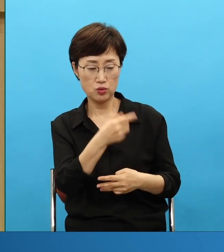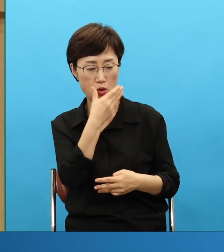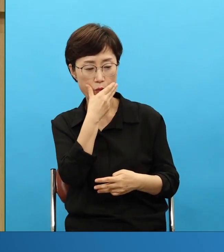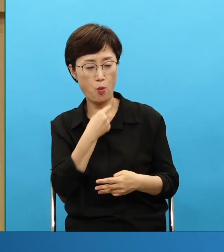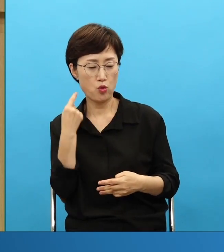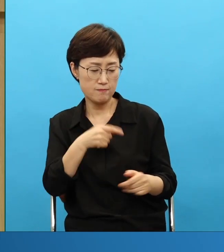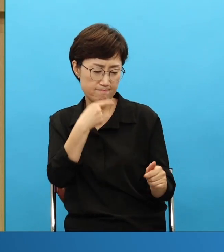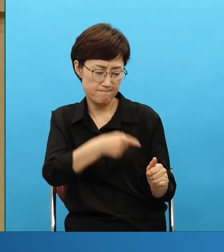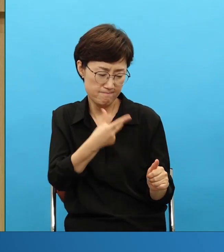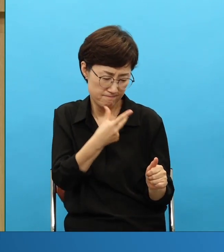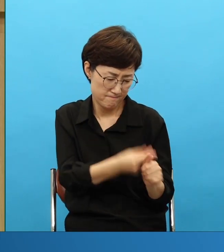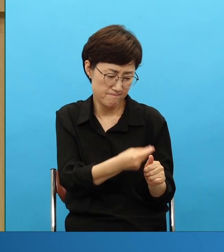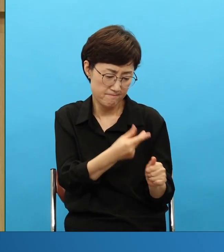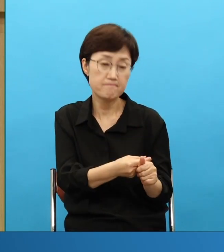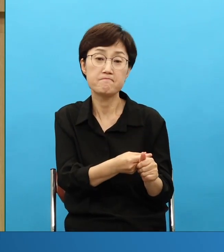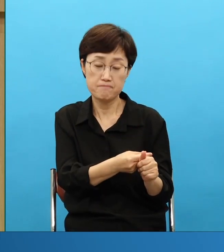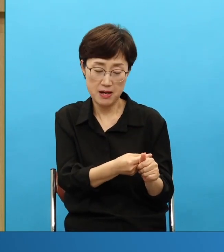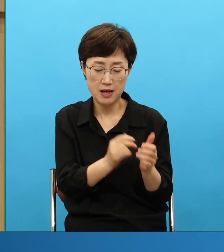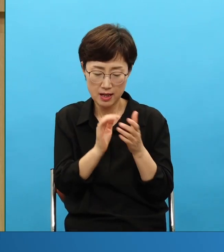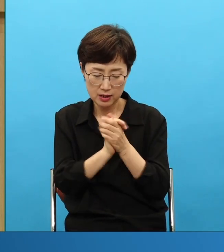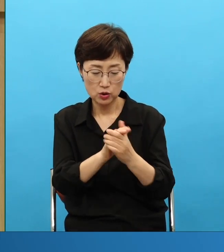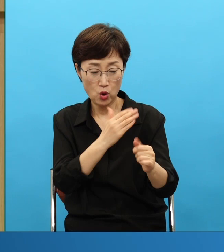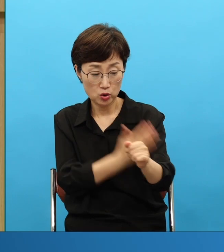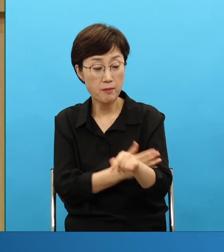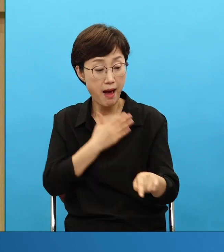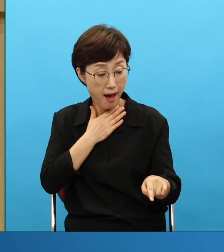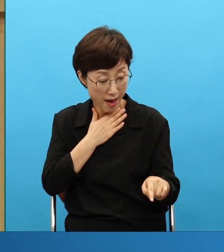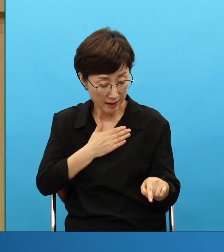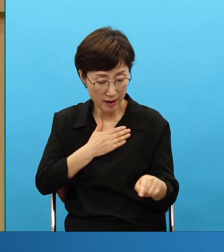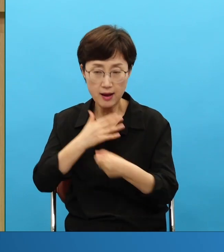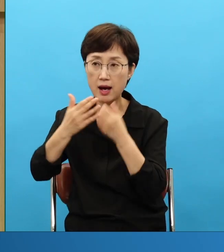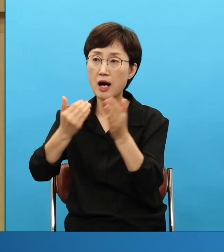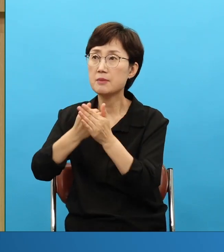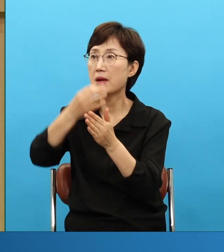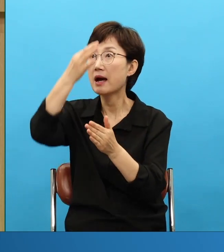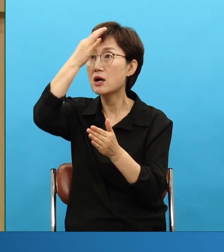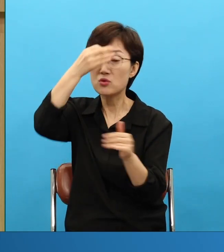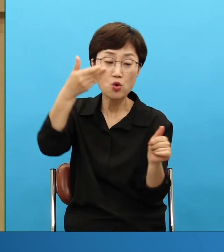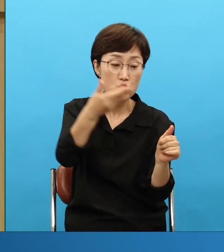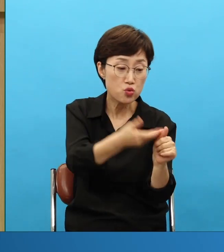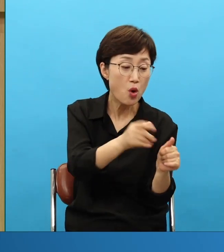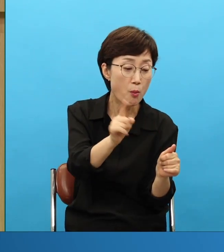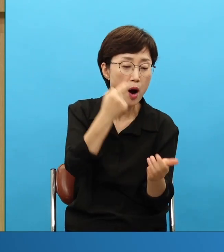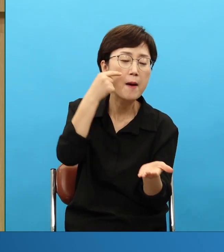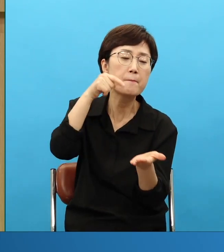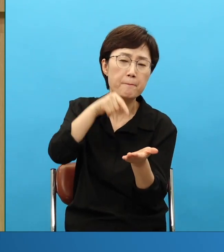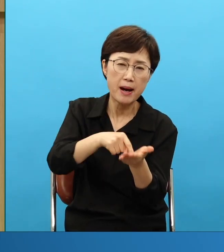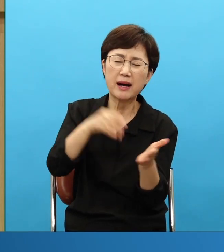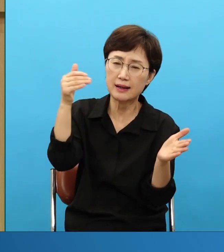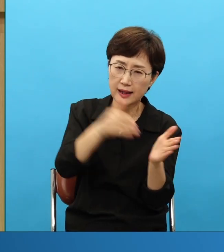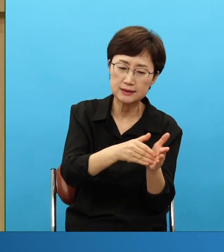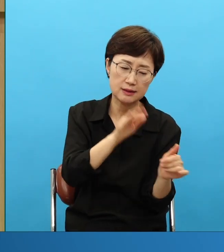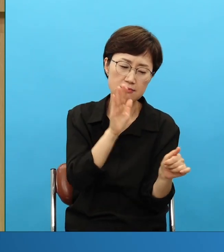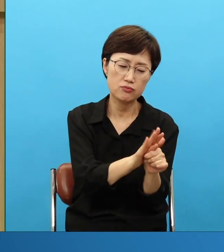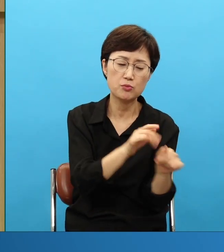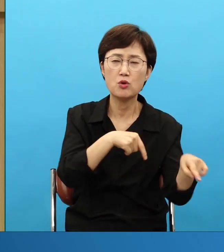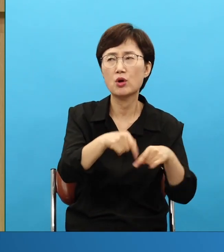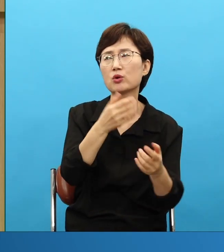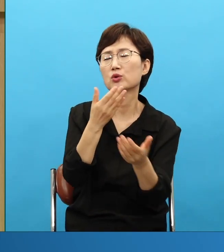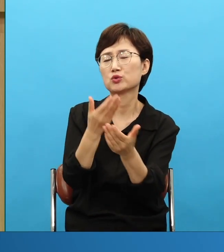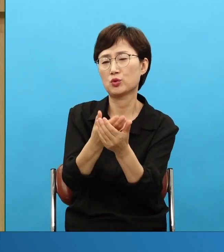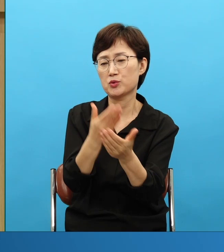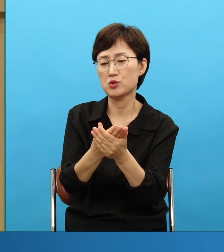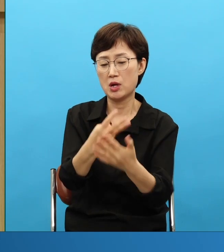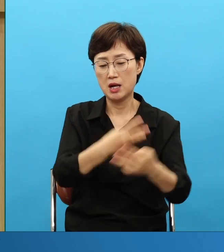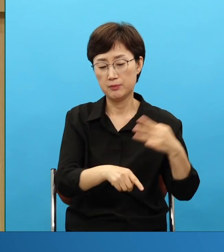각인시키고 기도의 능력을 누리며 하나님께서 주신 달란트를 찾을 수 있도록 인도해 주시옵소서. 그들이 세상이